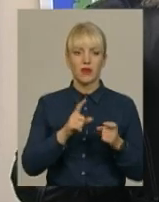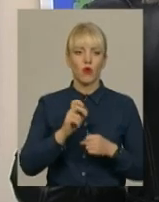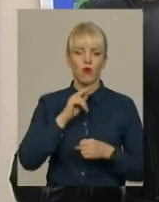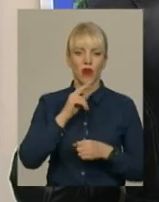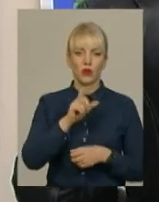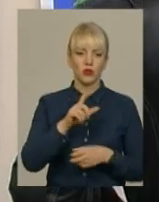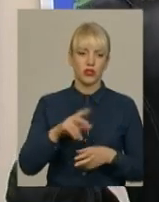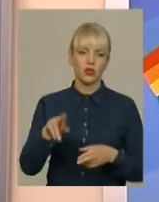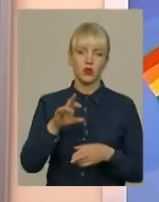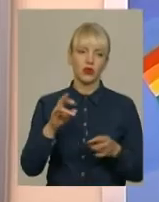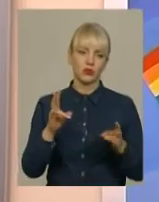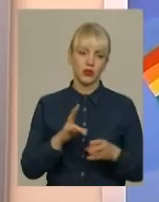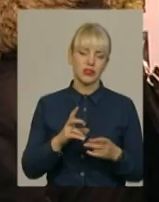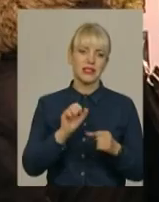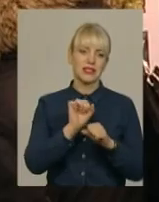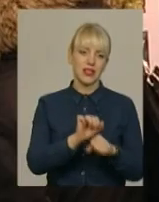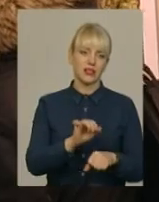необхідності захисту природи.